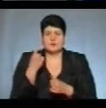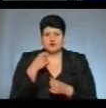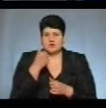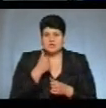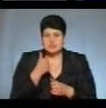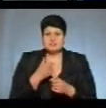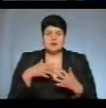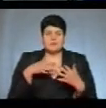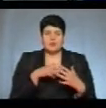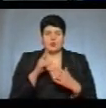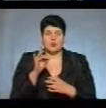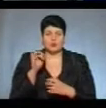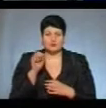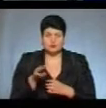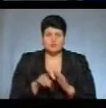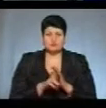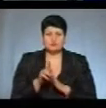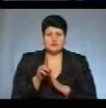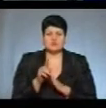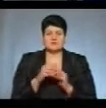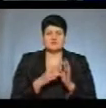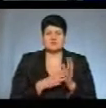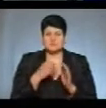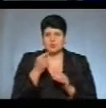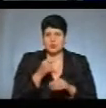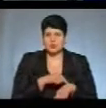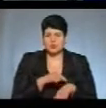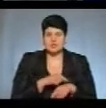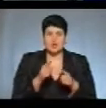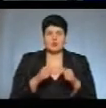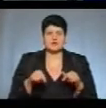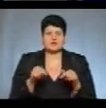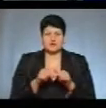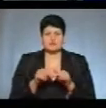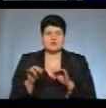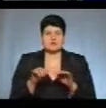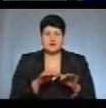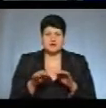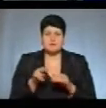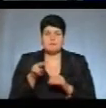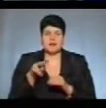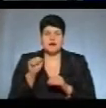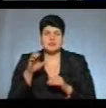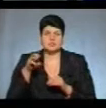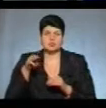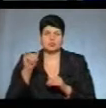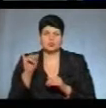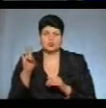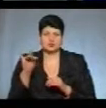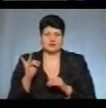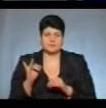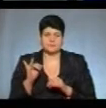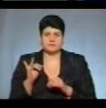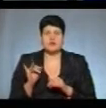хода у 17-й годині. Від пам'ятника Тарасові Шевченку організовують захід «Пластуни Бережан». Про це нам повідомив один з організаторів Роман